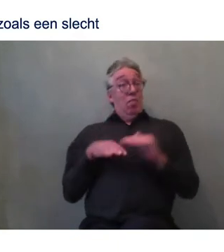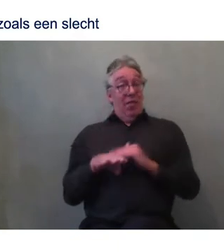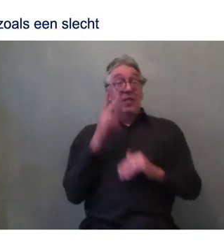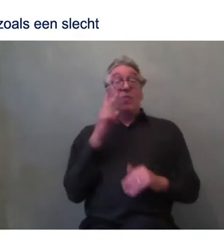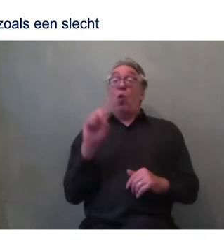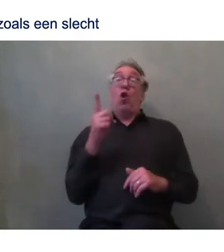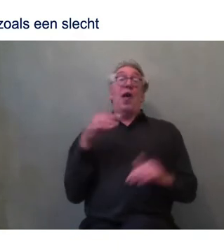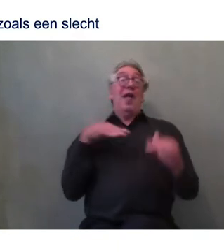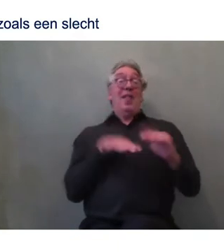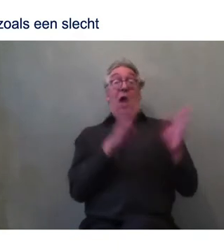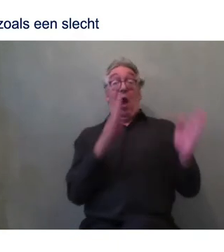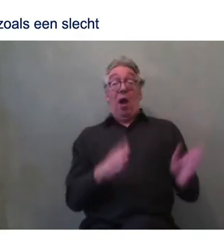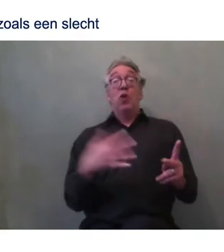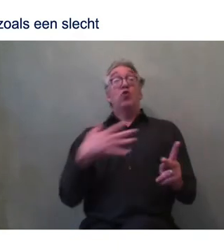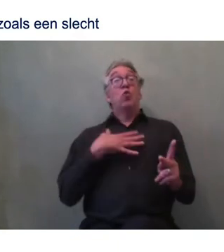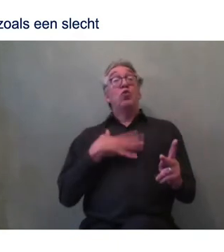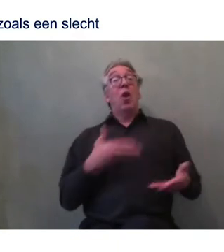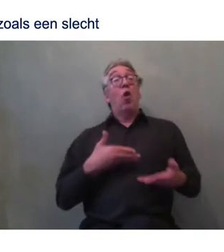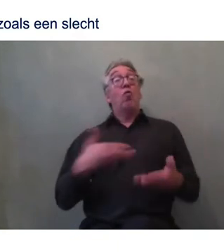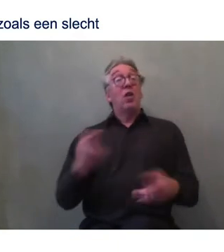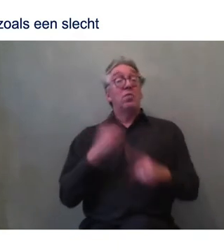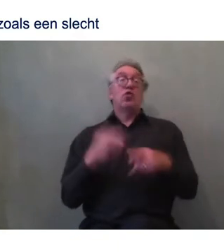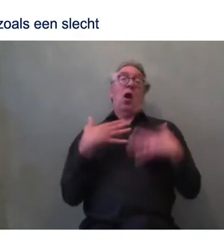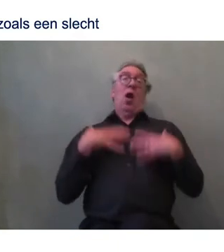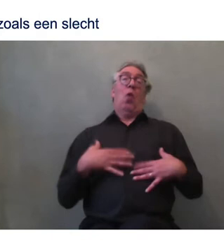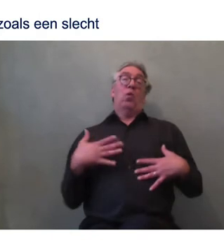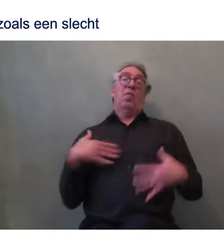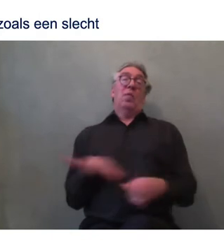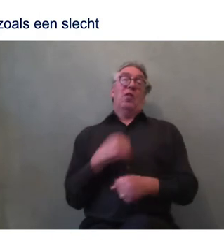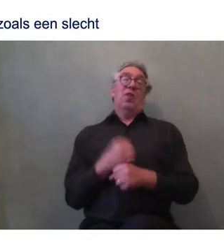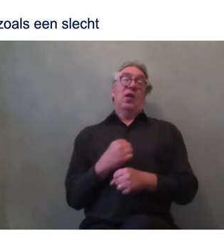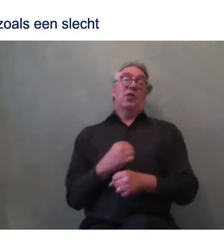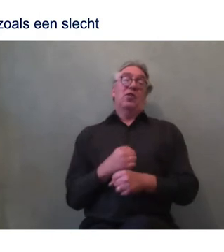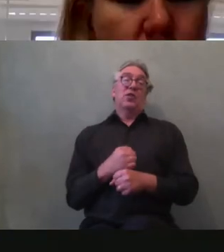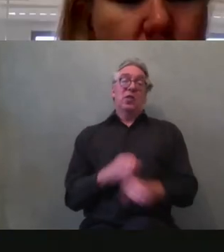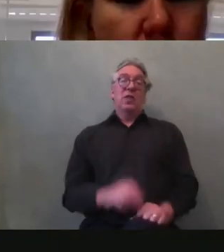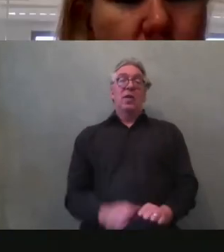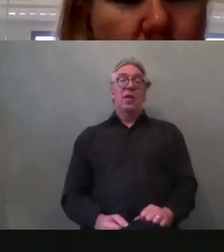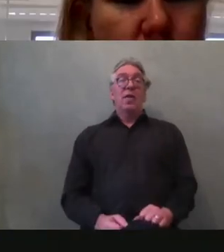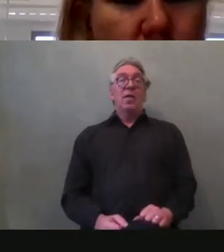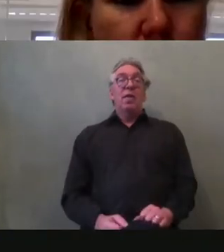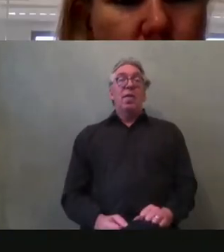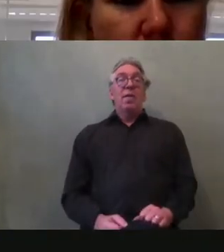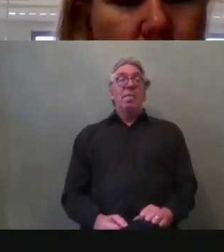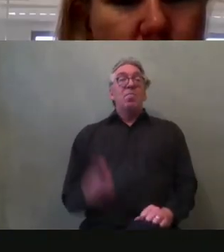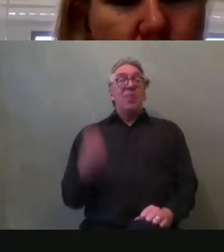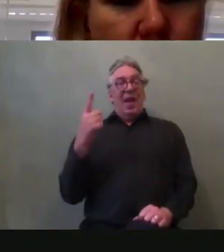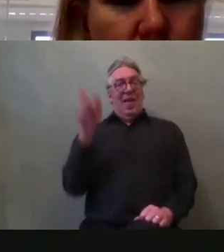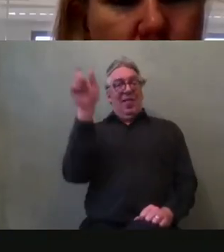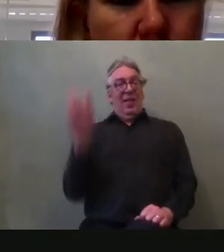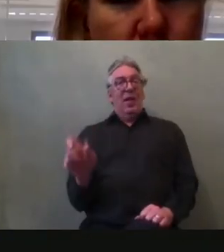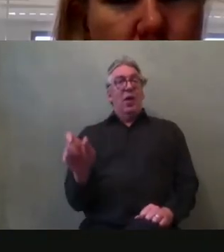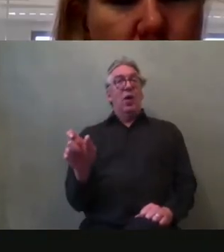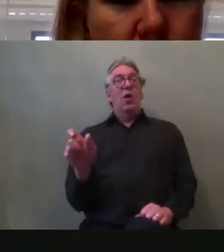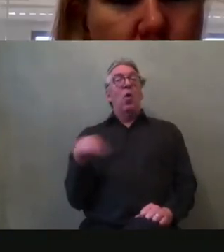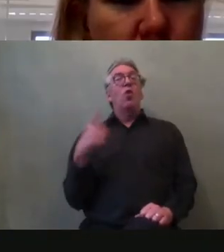sociale ontvangst en de bejegening door medewerkers. En een quote van een respondent die we gesproken hebben over de sociale ontvangst, die